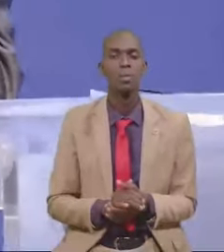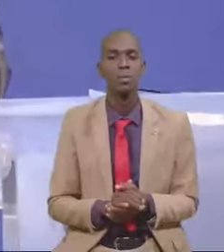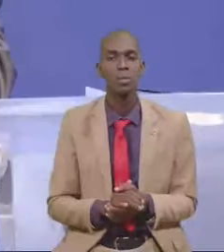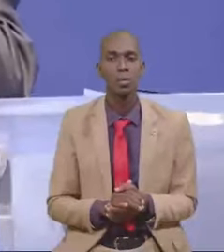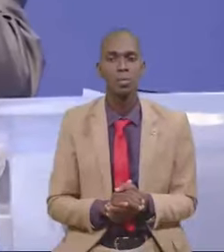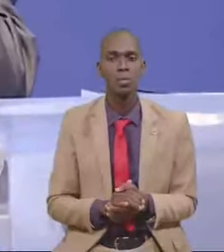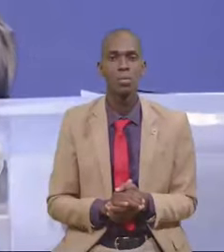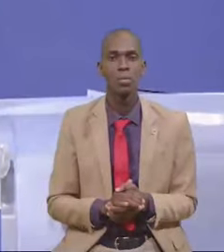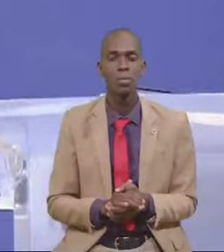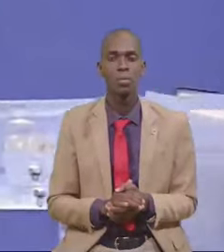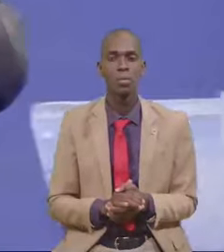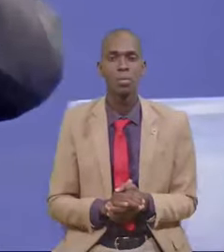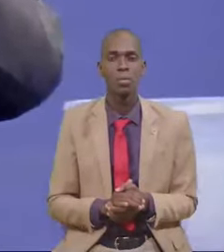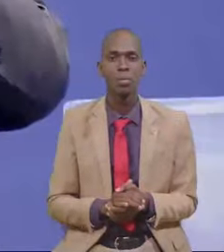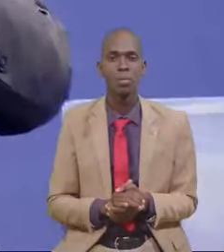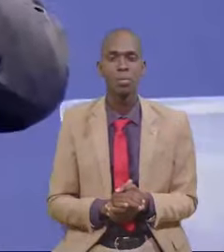vérité.